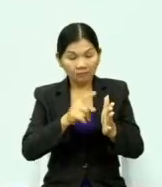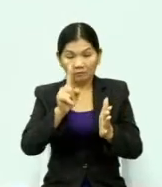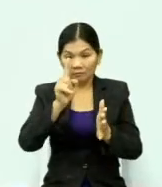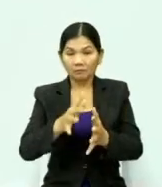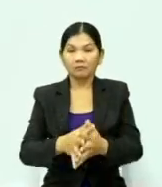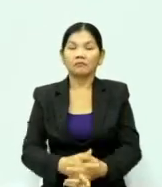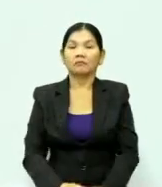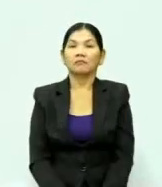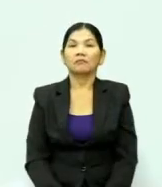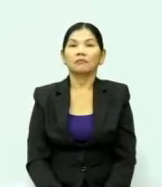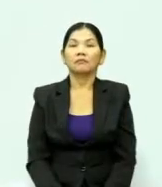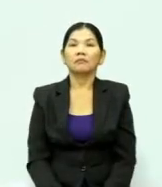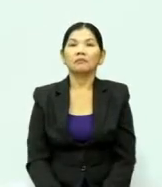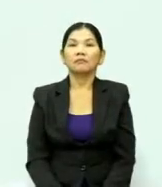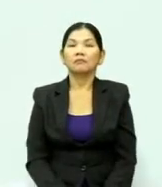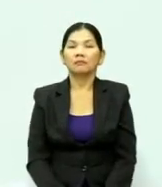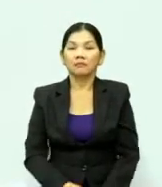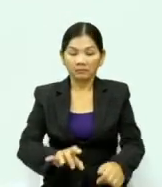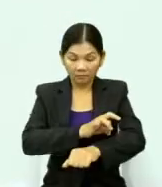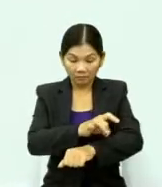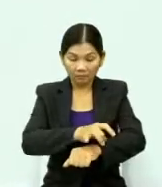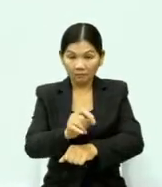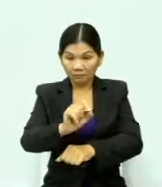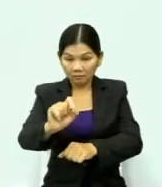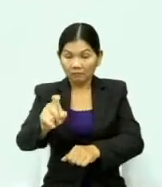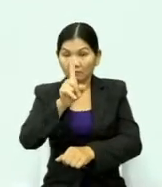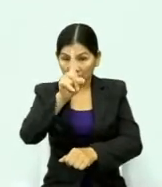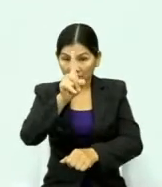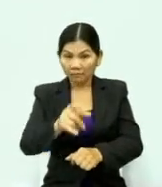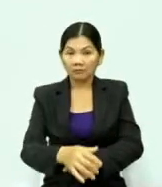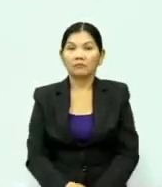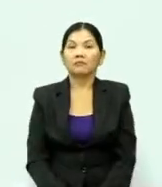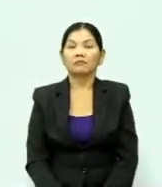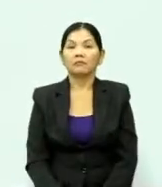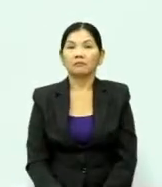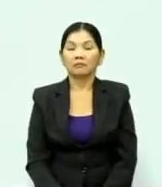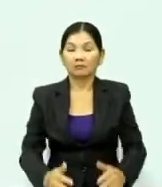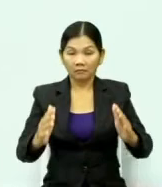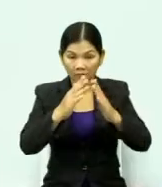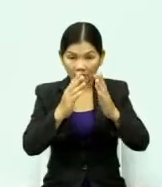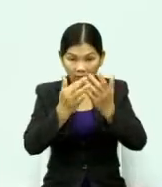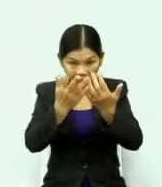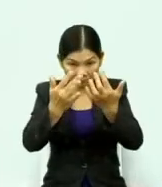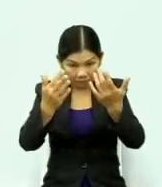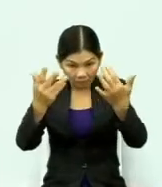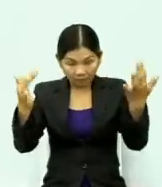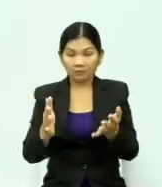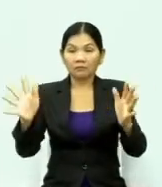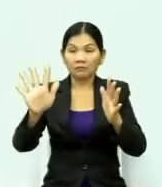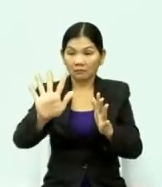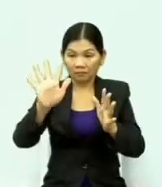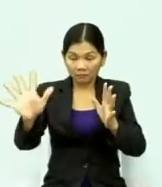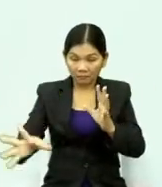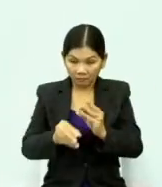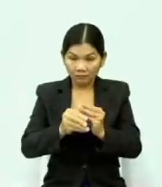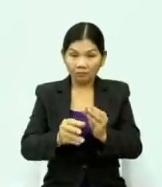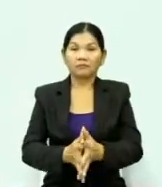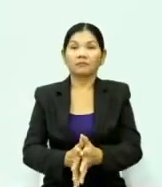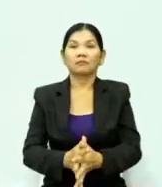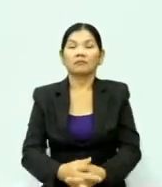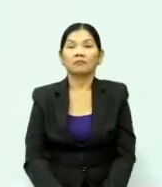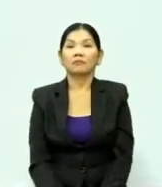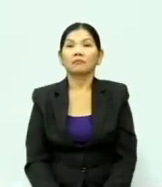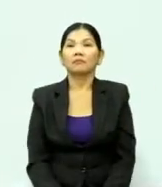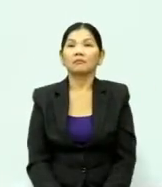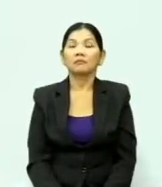á nè cừu tục tê chướng con sơ sê tàn mùi đọc tê nè tía con sơ sê pram bình thèm tiền chà